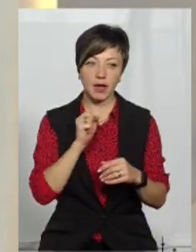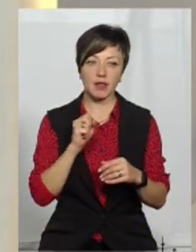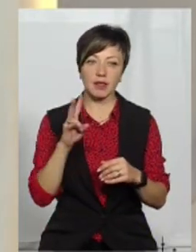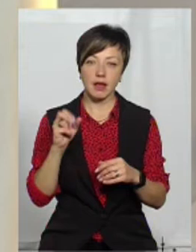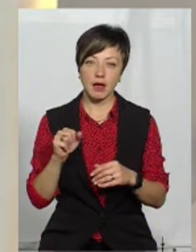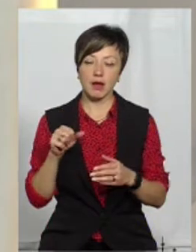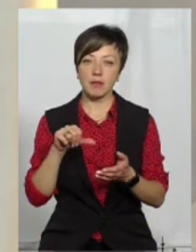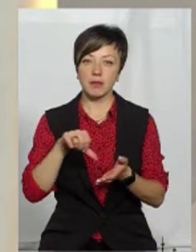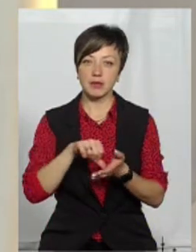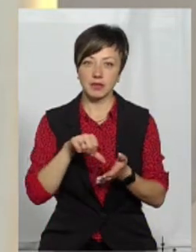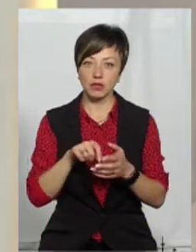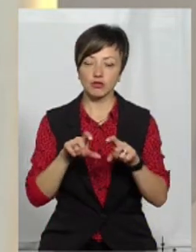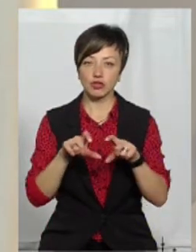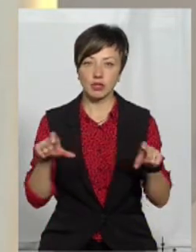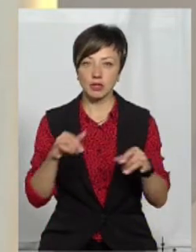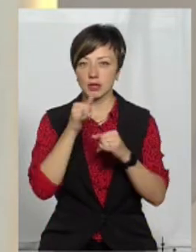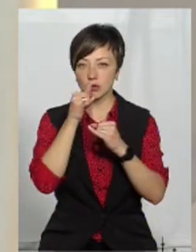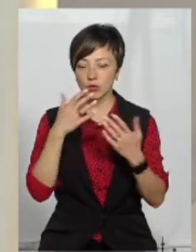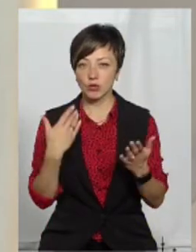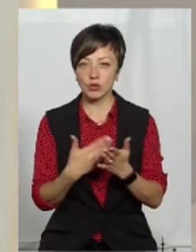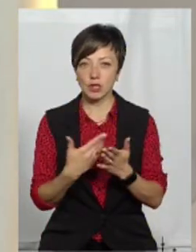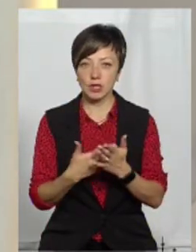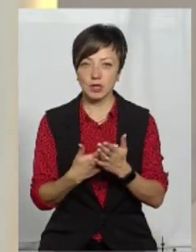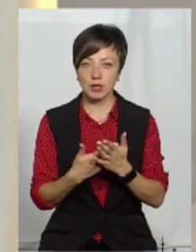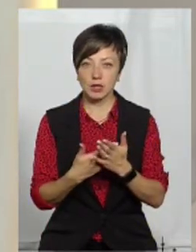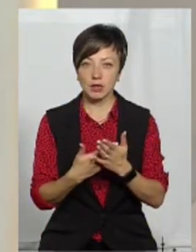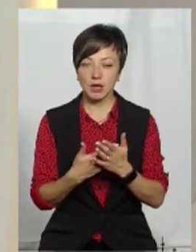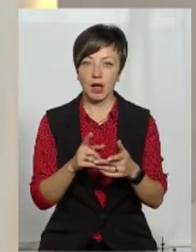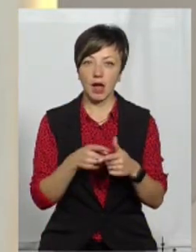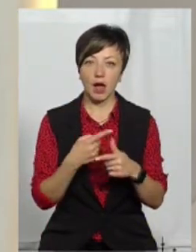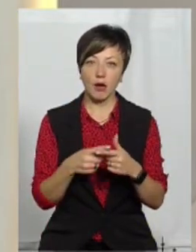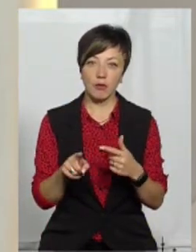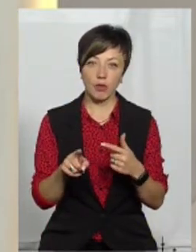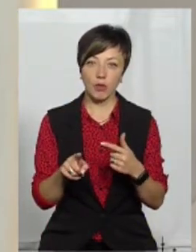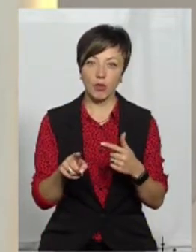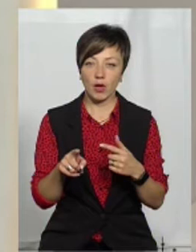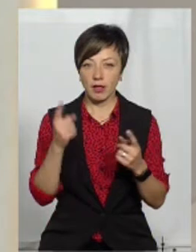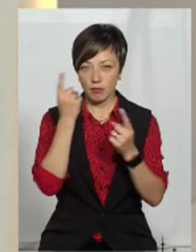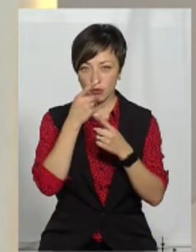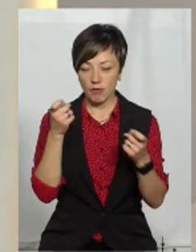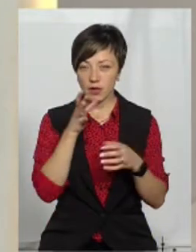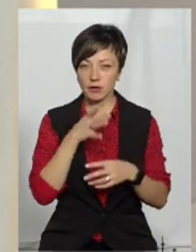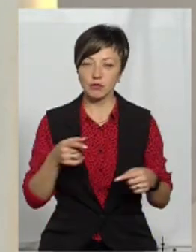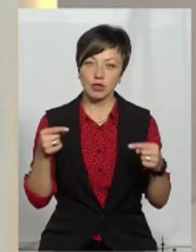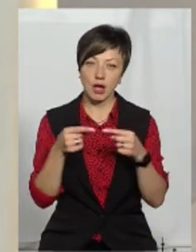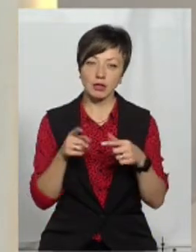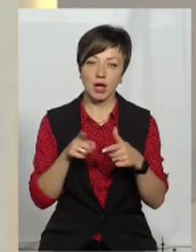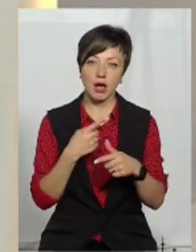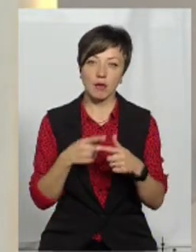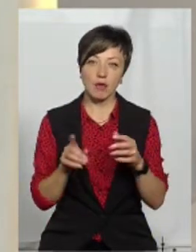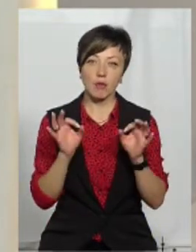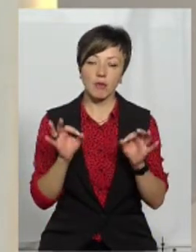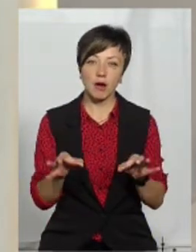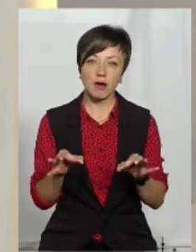на і працівників шкіл, які не можуть або інформувати вчасно про такі події, або їм